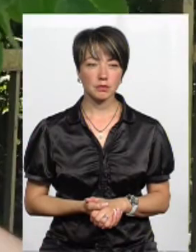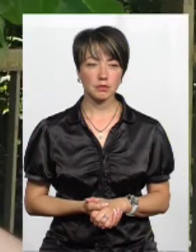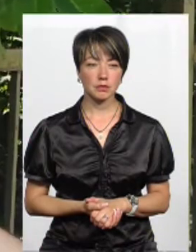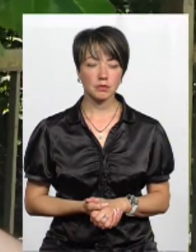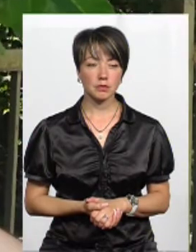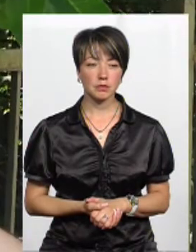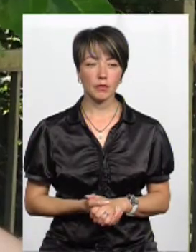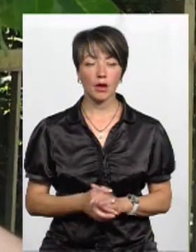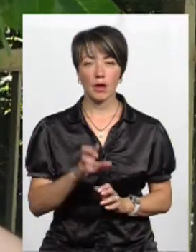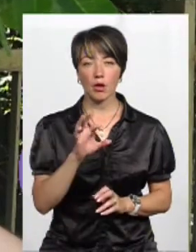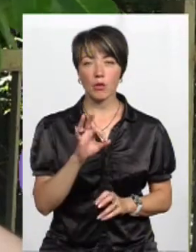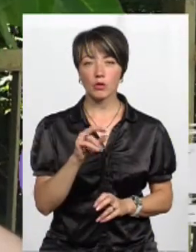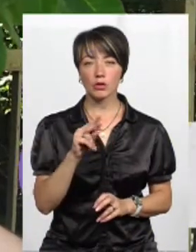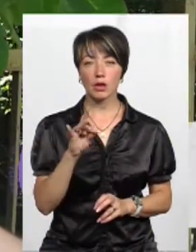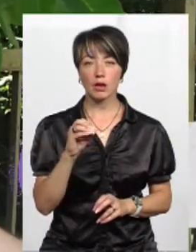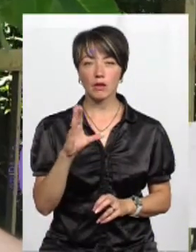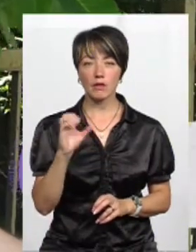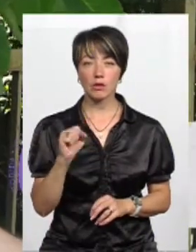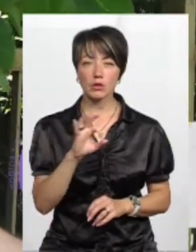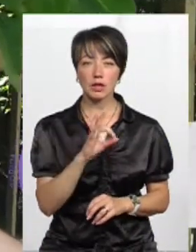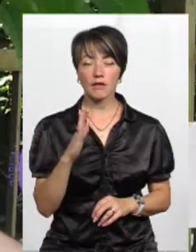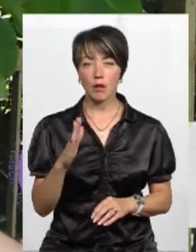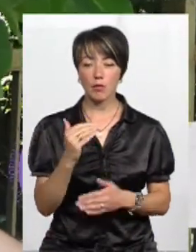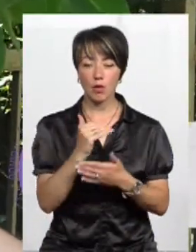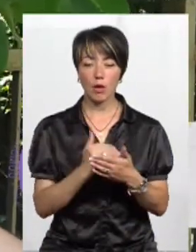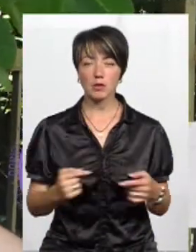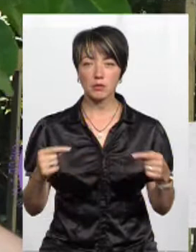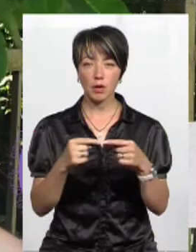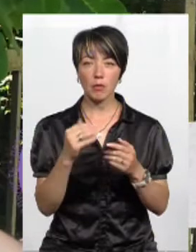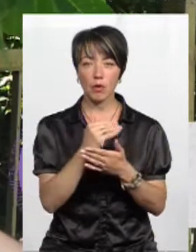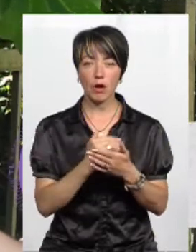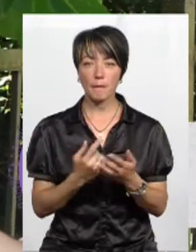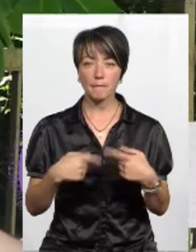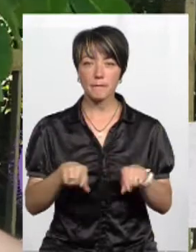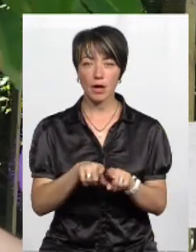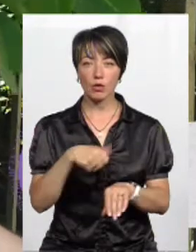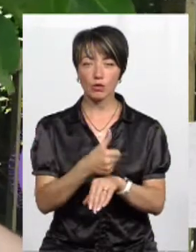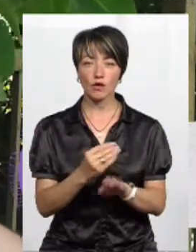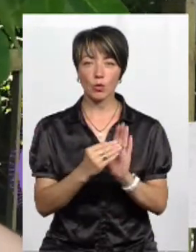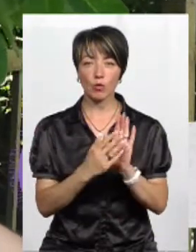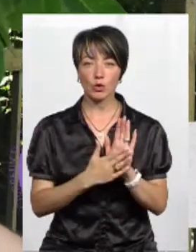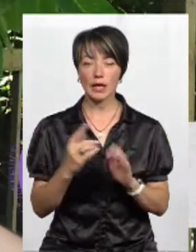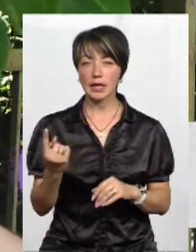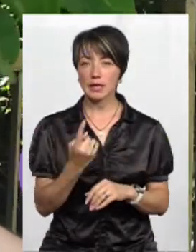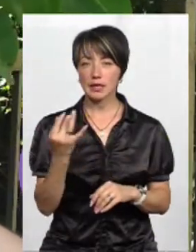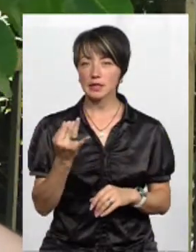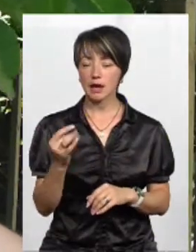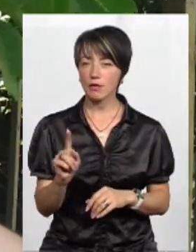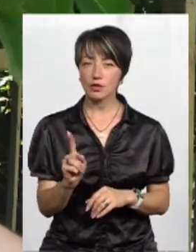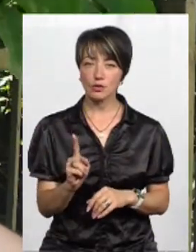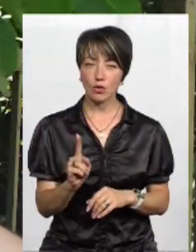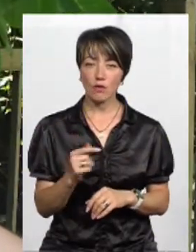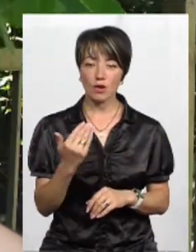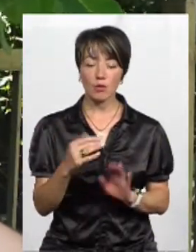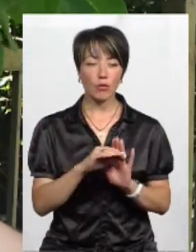В Бочкарьової Оксани Валеріївни програма співпадає з програмою партії по основних пунктах. Єдине цікаво, що в